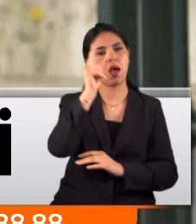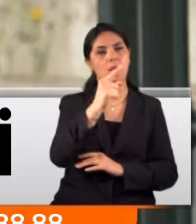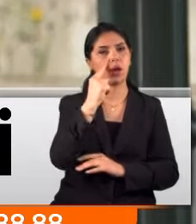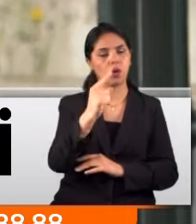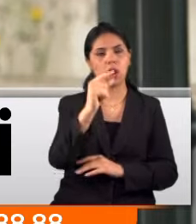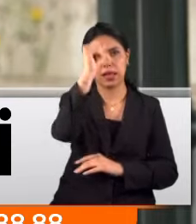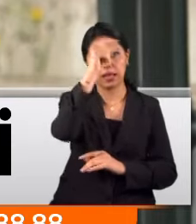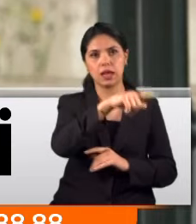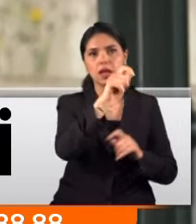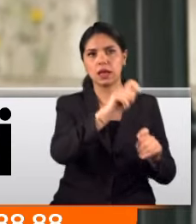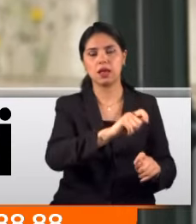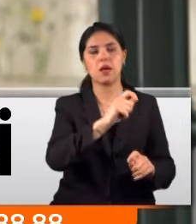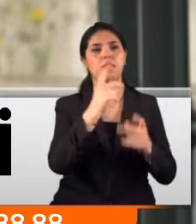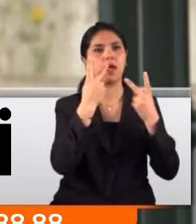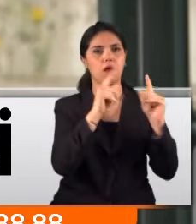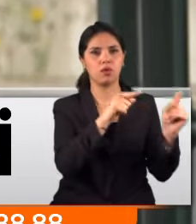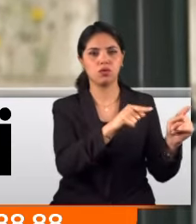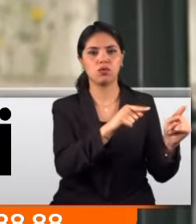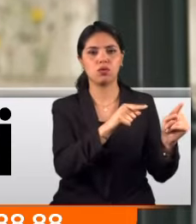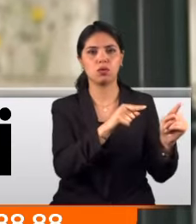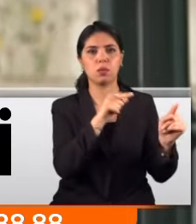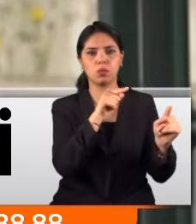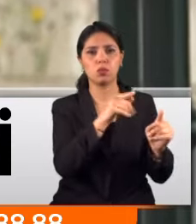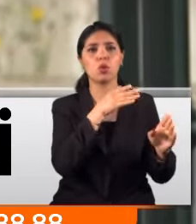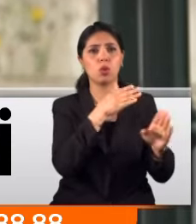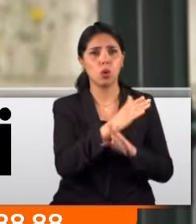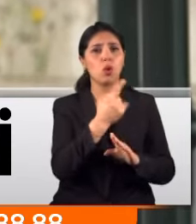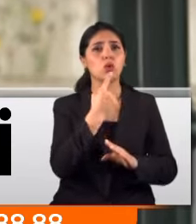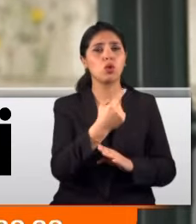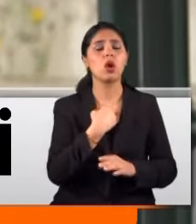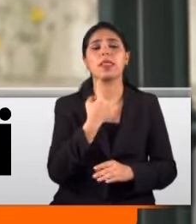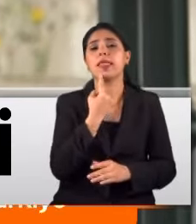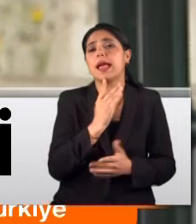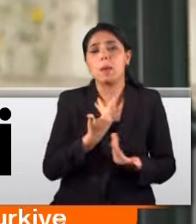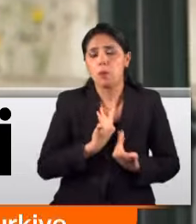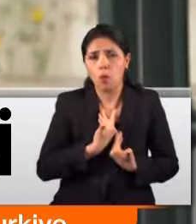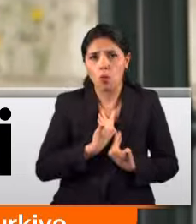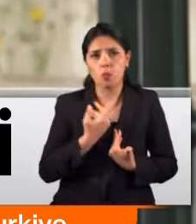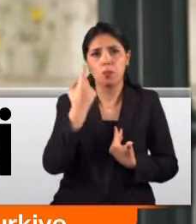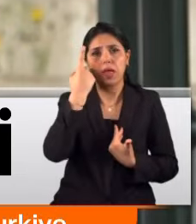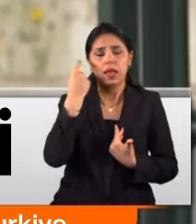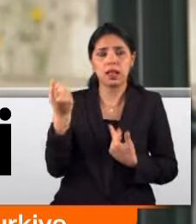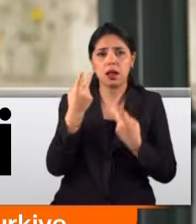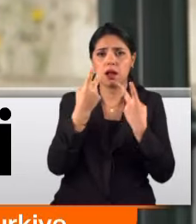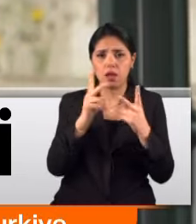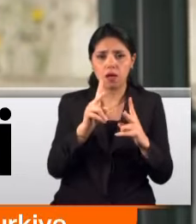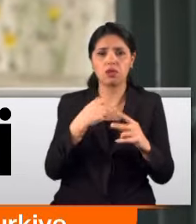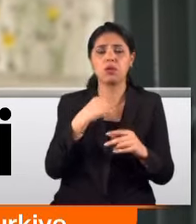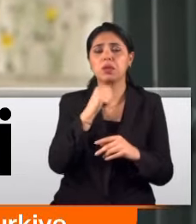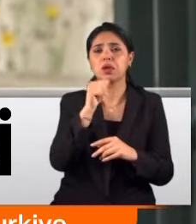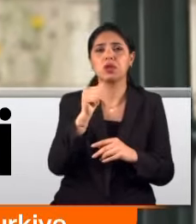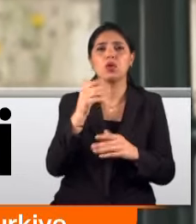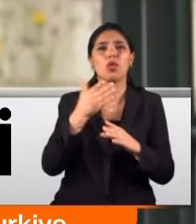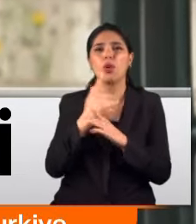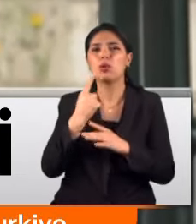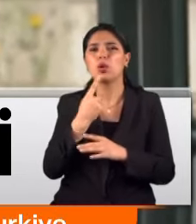açıklamalarda şöyle hakikaten bu doğru söylüyor diyemiyorsunuz. İsrail'inkini zaten hiç diyemiyorsunuz.